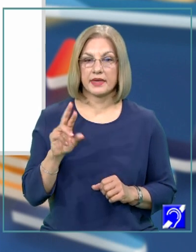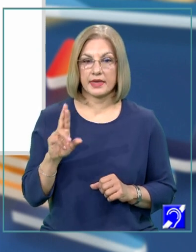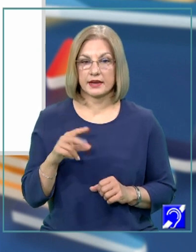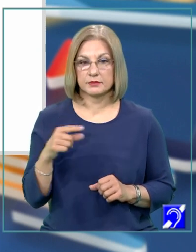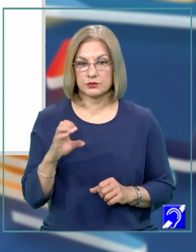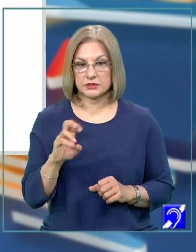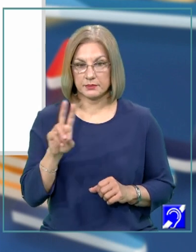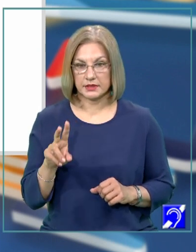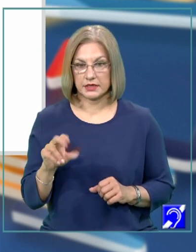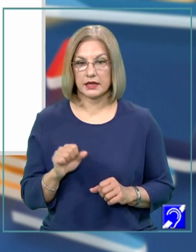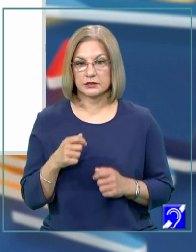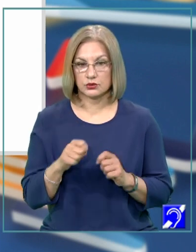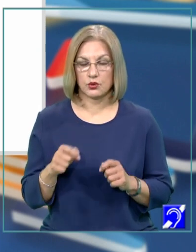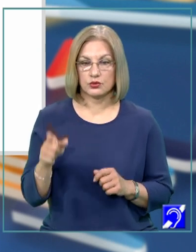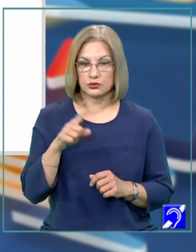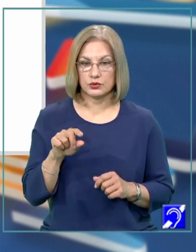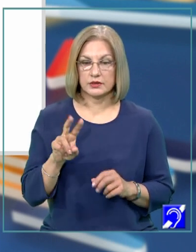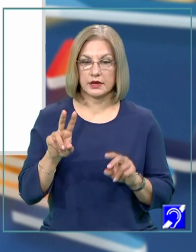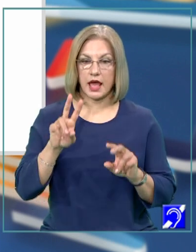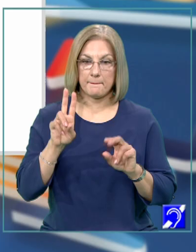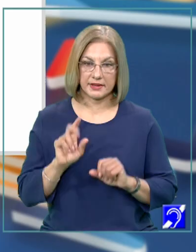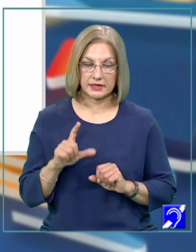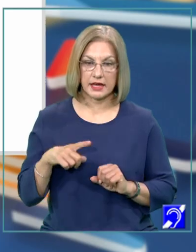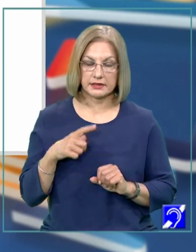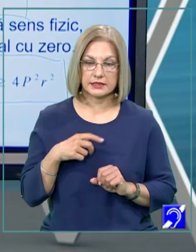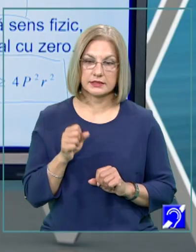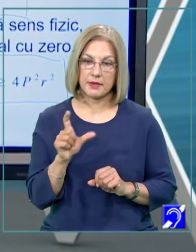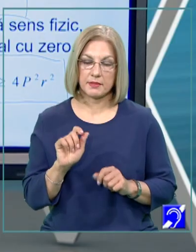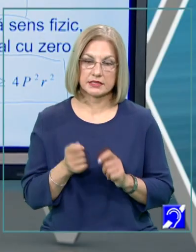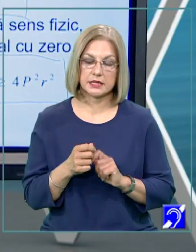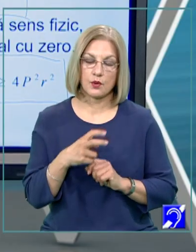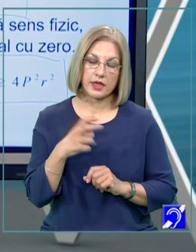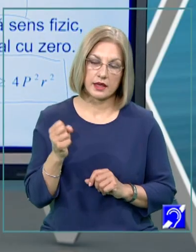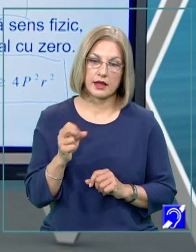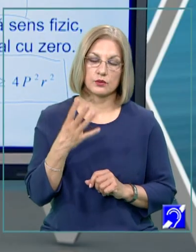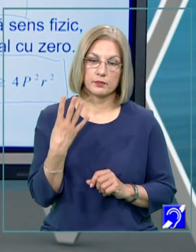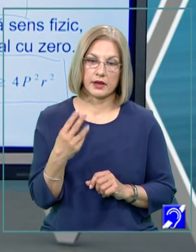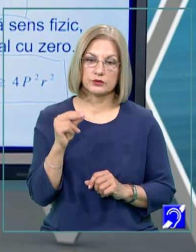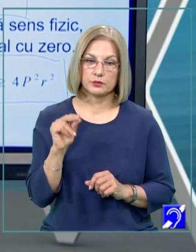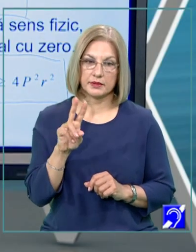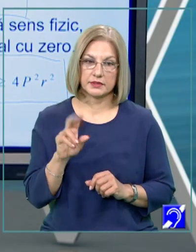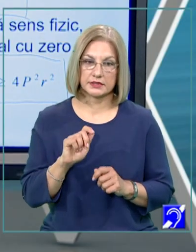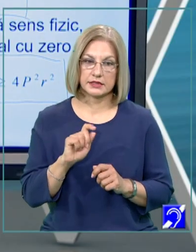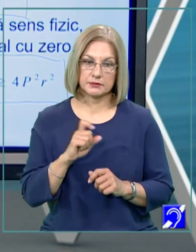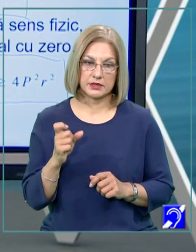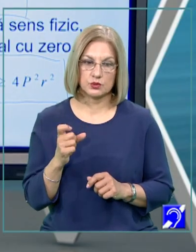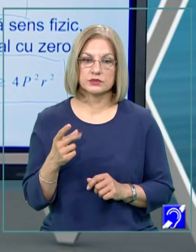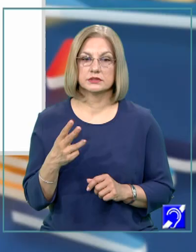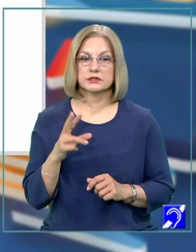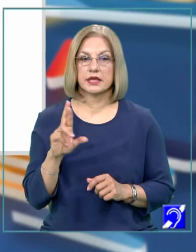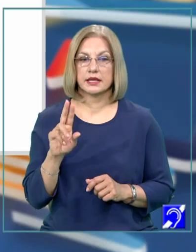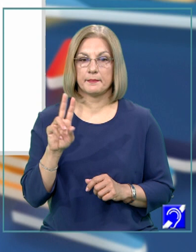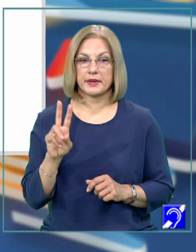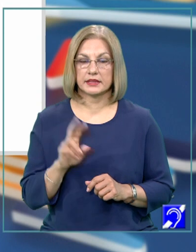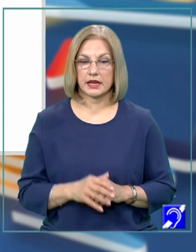pătrat totul la pătrat mai mare sau egal cu 4 pe pătrat minus aer pătrat